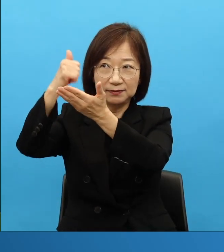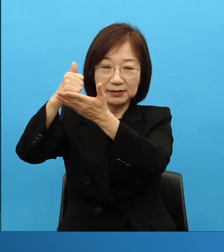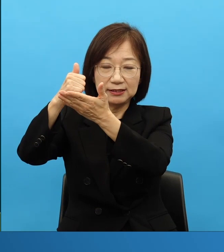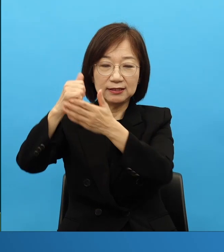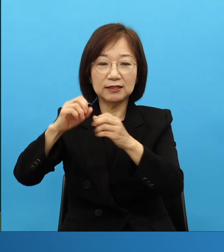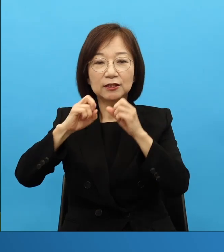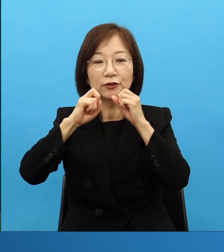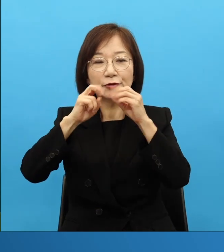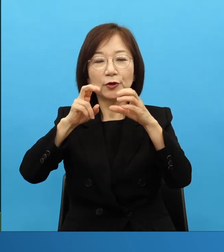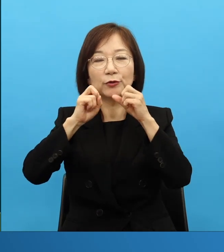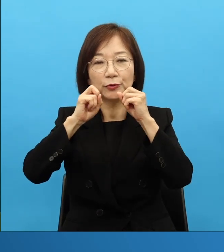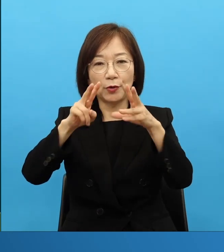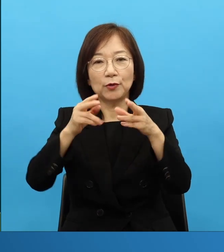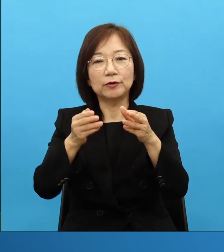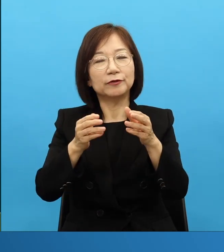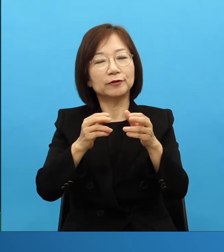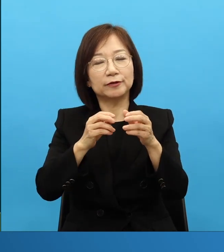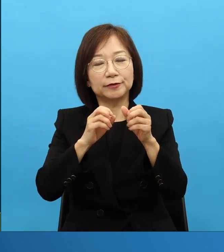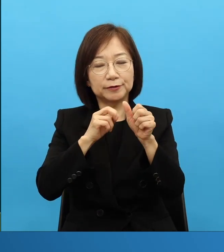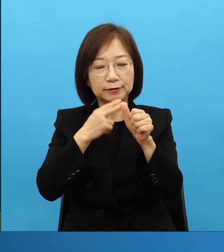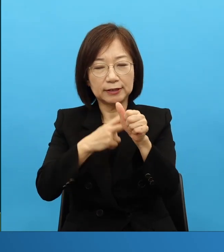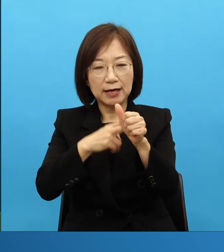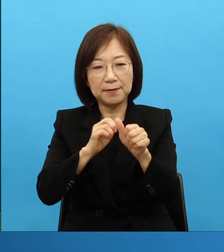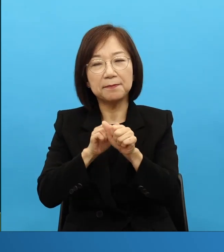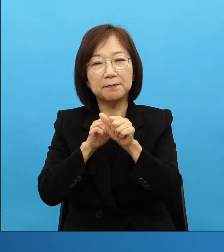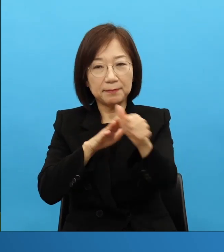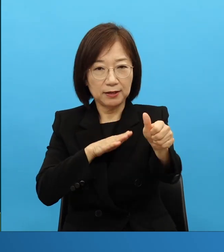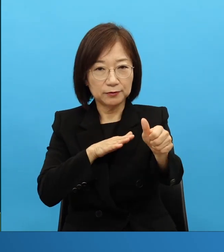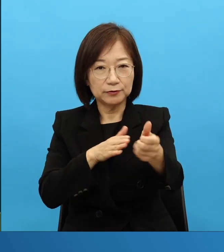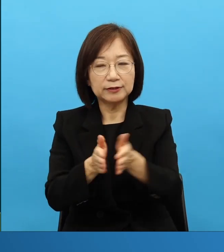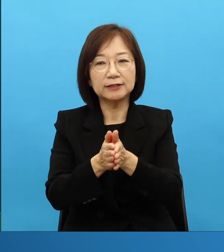that time, God sent out the missionary Paul. 더 중요한 건